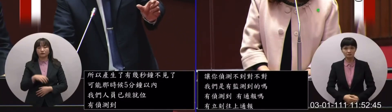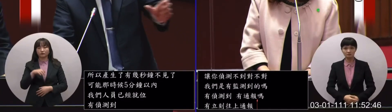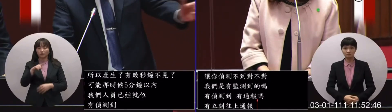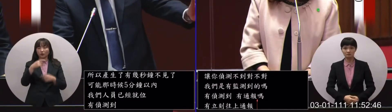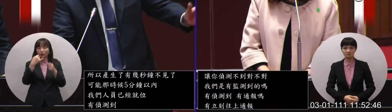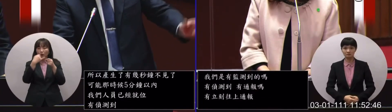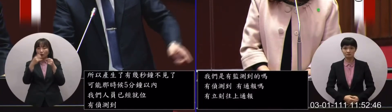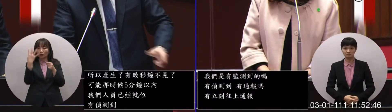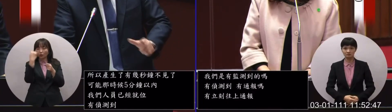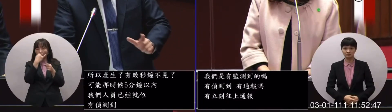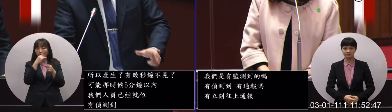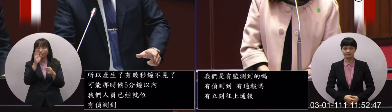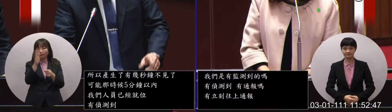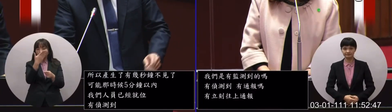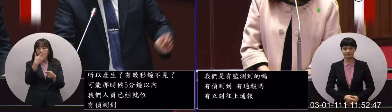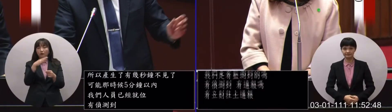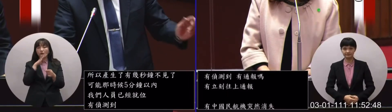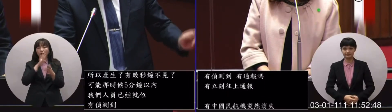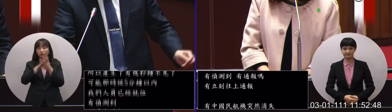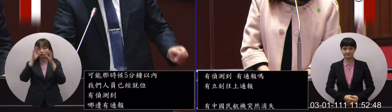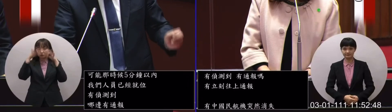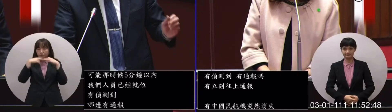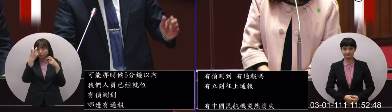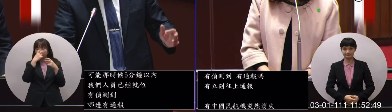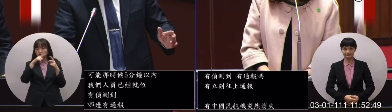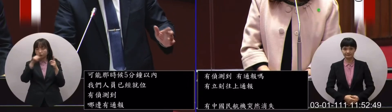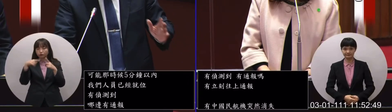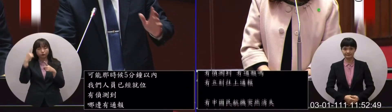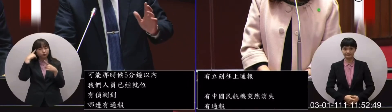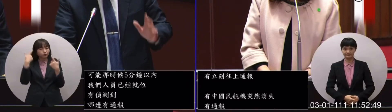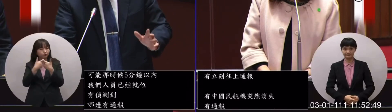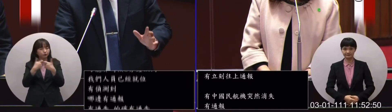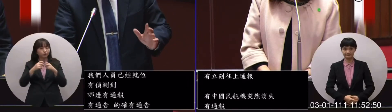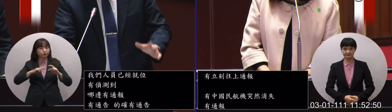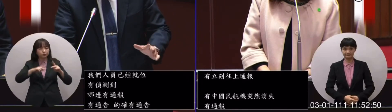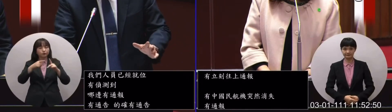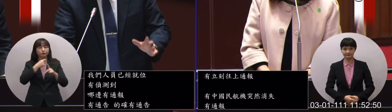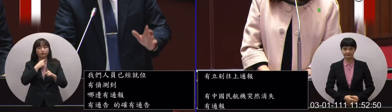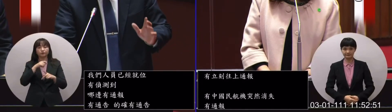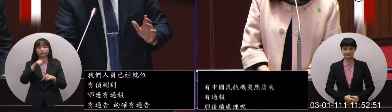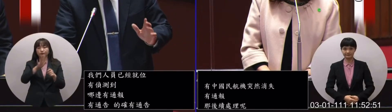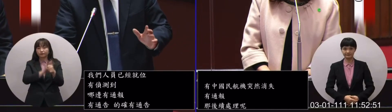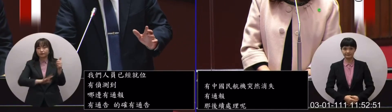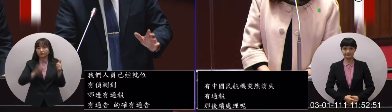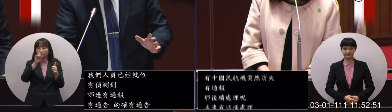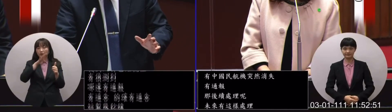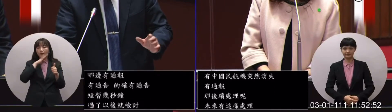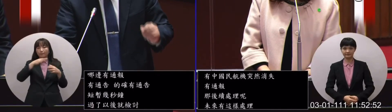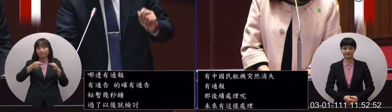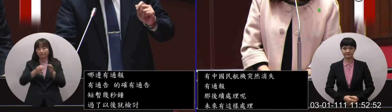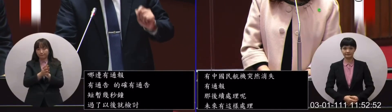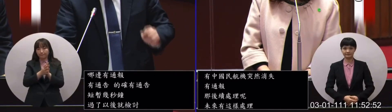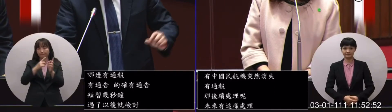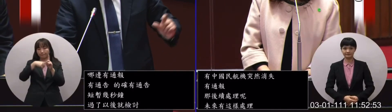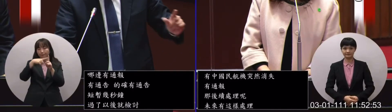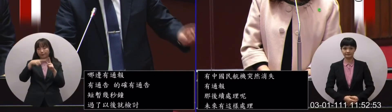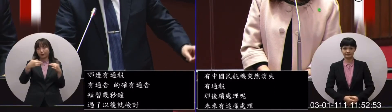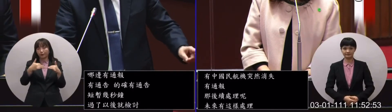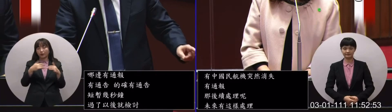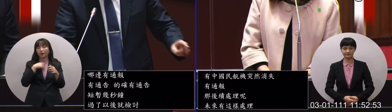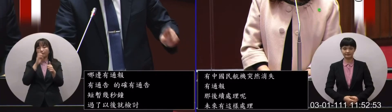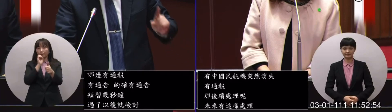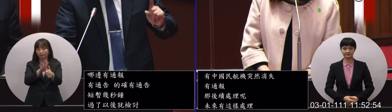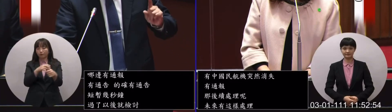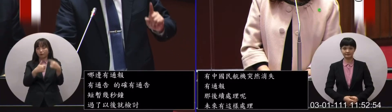几秒钟过了以后，我们就研究检讨，我们要有所作为，因为牵扯到一个第一级的问题，但我给他们指